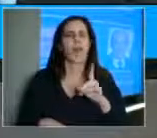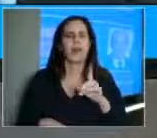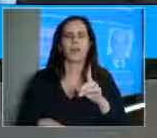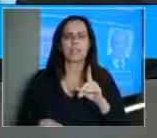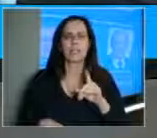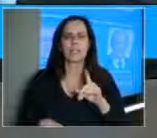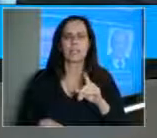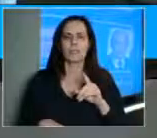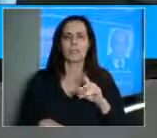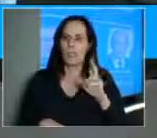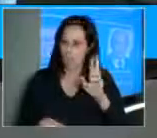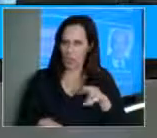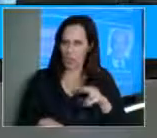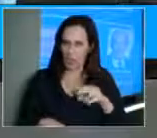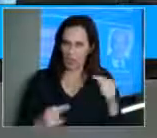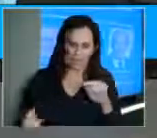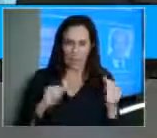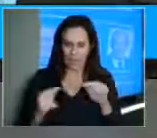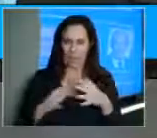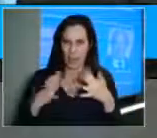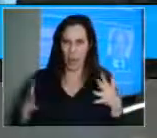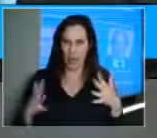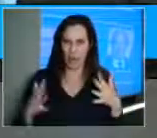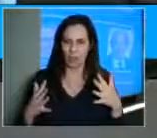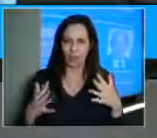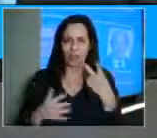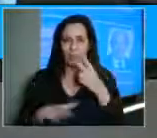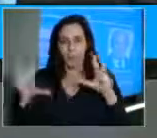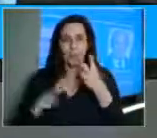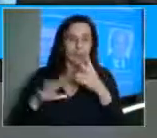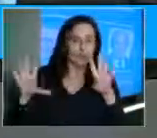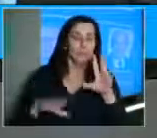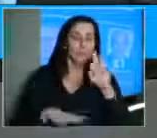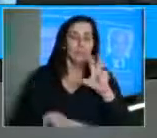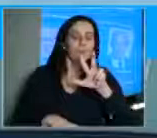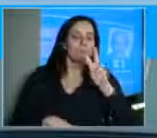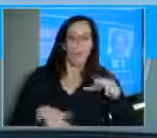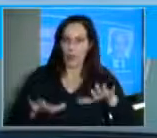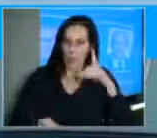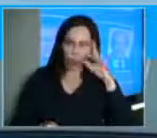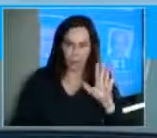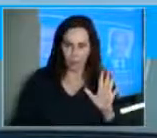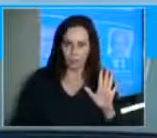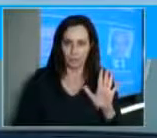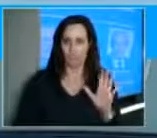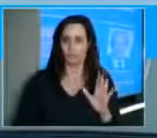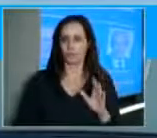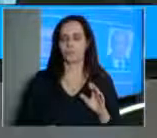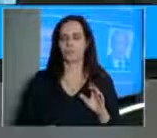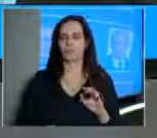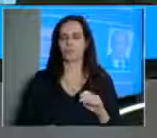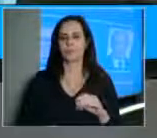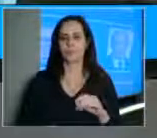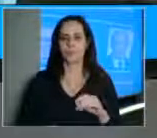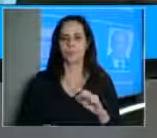בליגה ארצית התקיים קרב, התגוששות ענקים של 28, 29, 30, 32, לא יודעת, לא משנה. בואי נגיד באזור הזה,